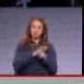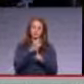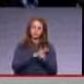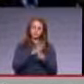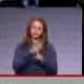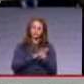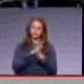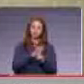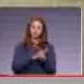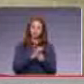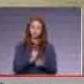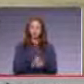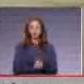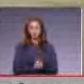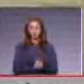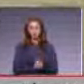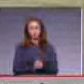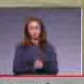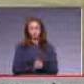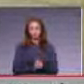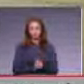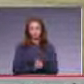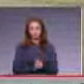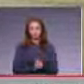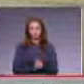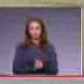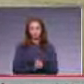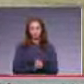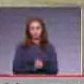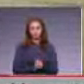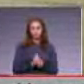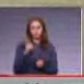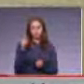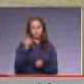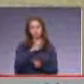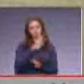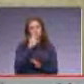خلاص مفيش حنان يا حبيبي. يلا خلاص بقى. عشان ايه؟ كفايه